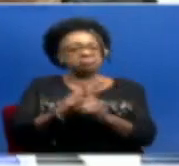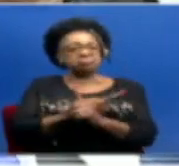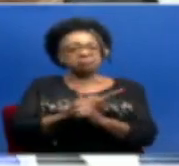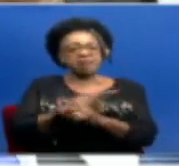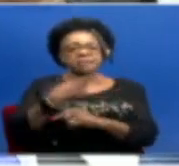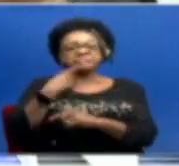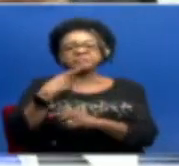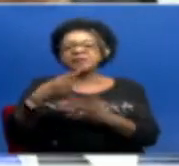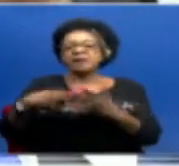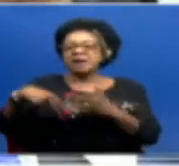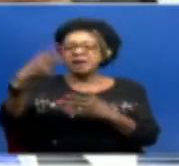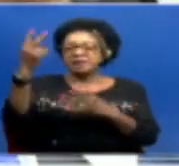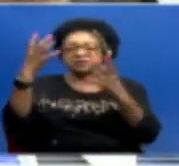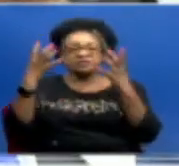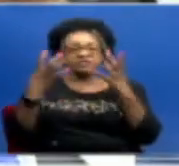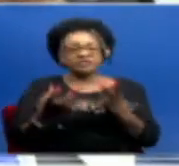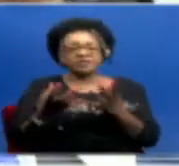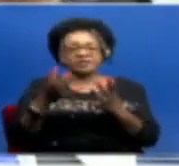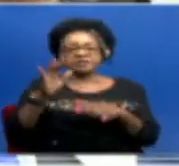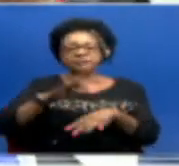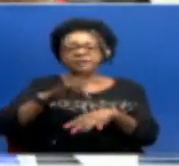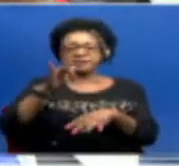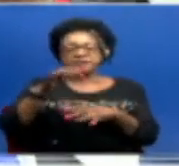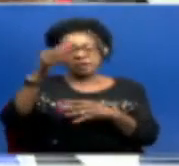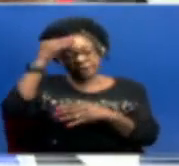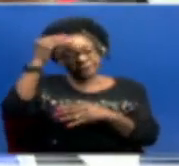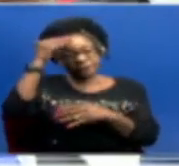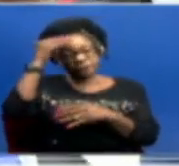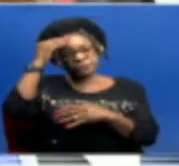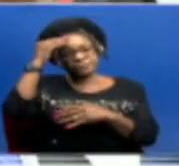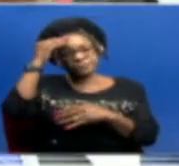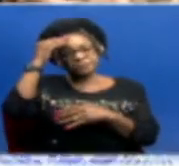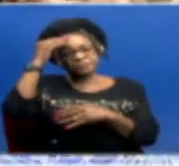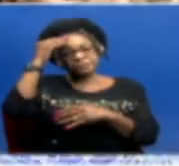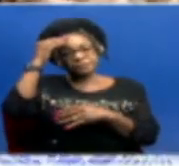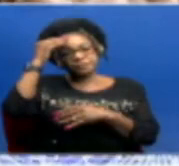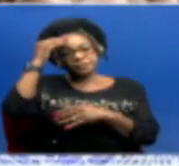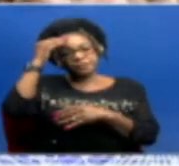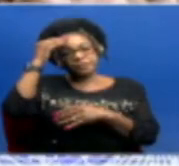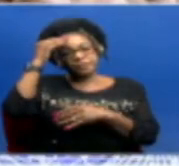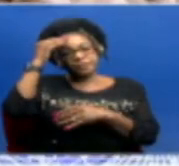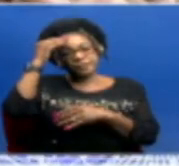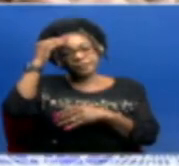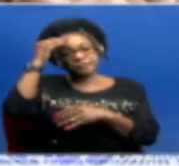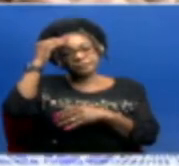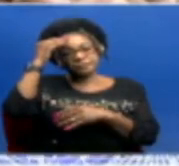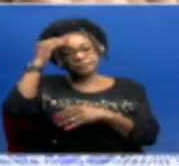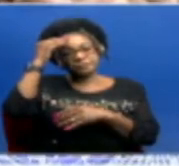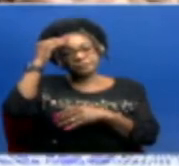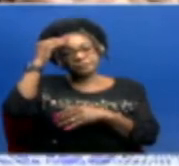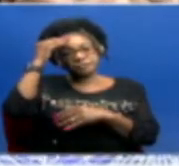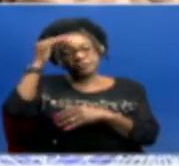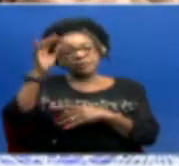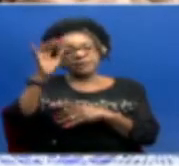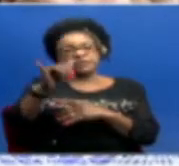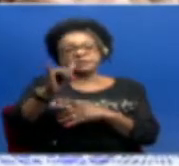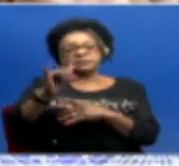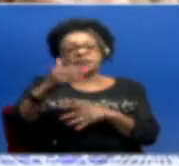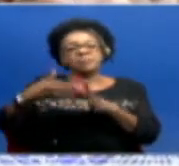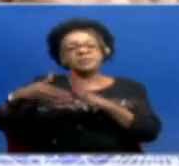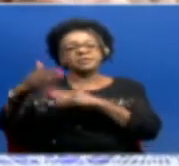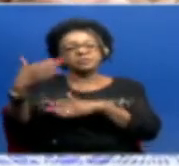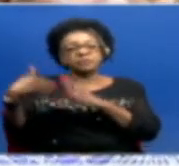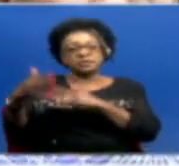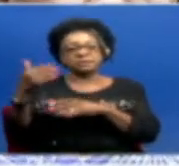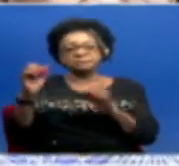kupanda kiasi cha kudhuru hata sekta ya elimu machoni pa maskini. The lesson from history is that you